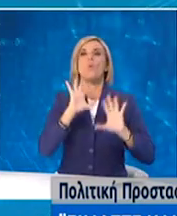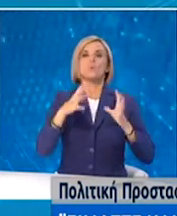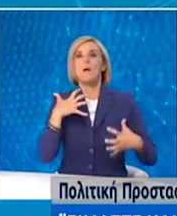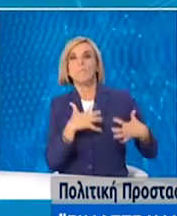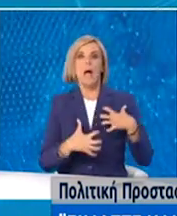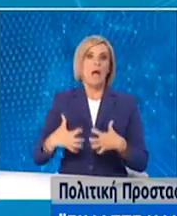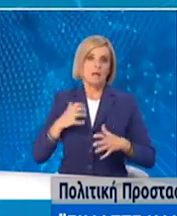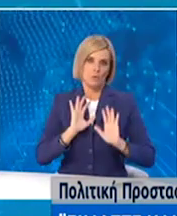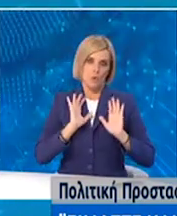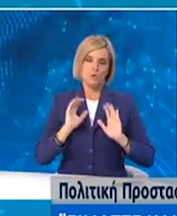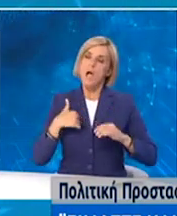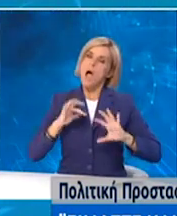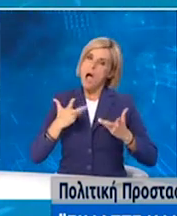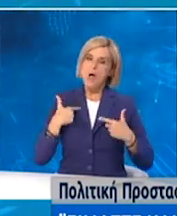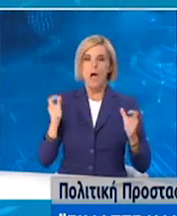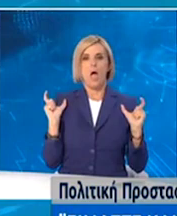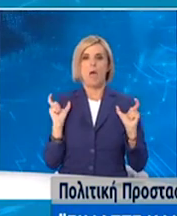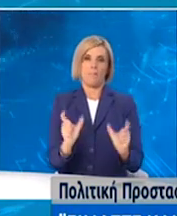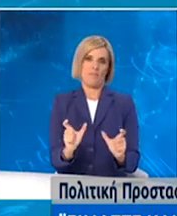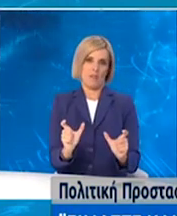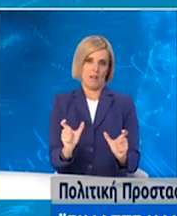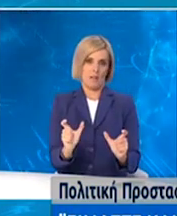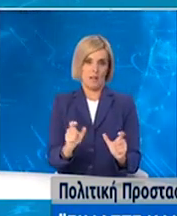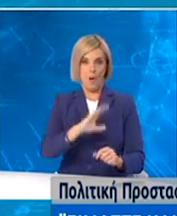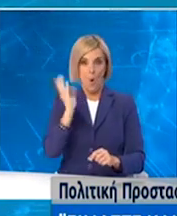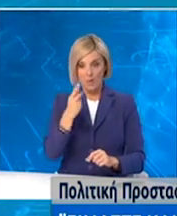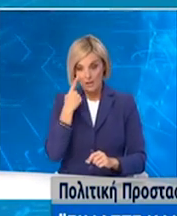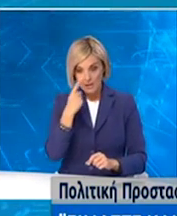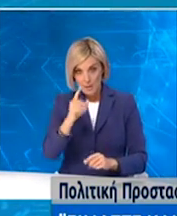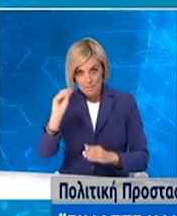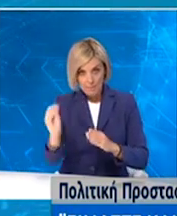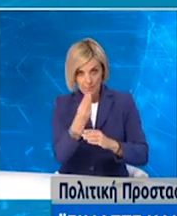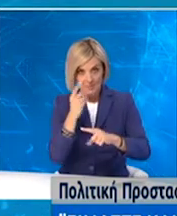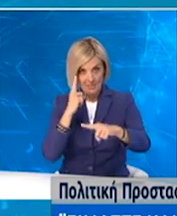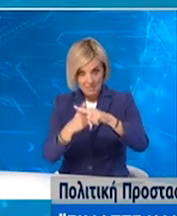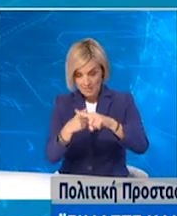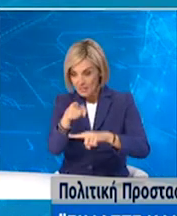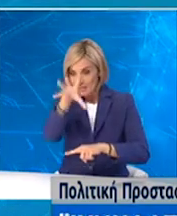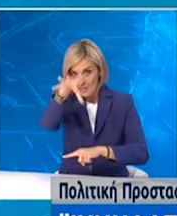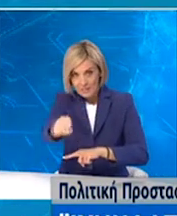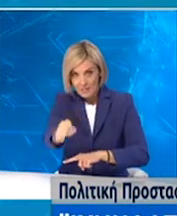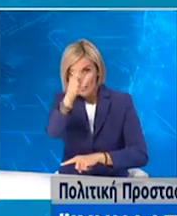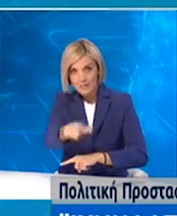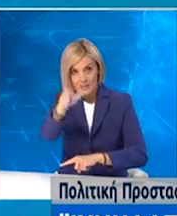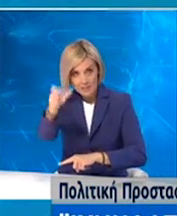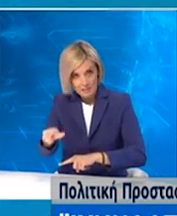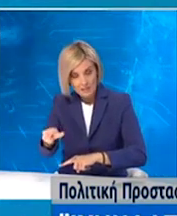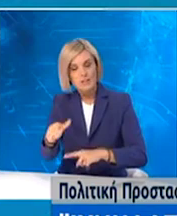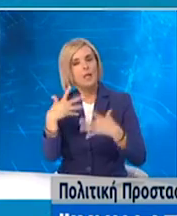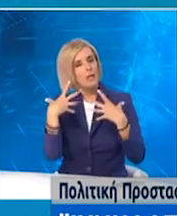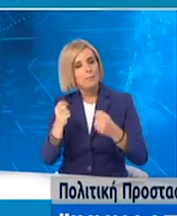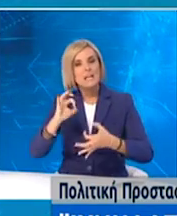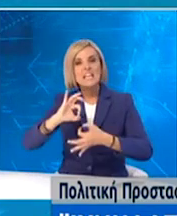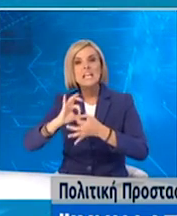όμως πρέπει να παραμείνουμε σε απόλυτη επιφυλακή. Κάθε κρούσμα ιχνηλατείται. Για κάθε κρούσμα υπάρχουν τα